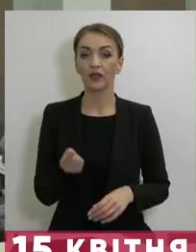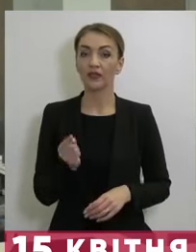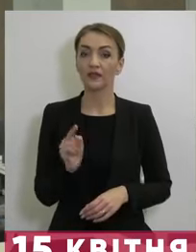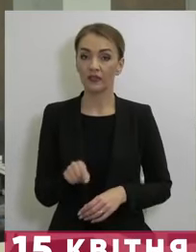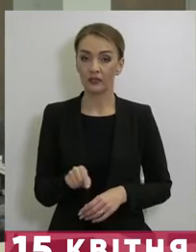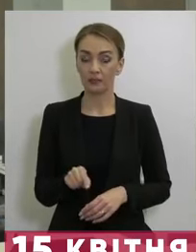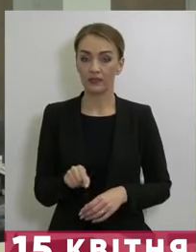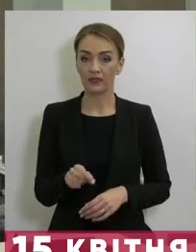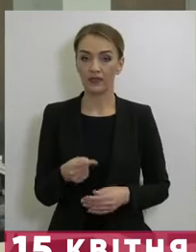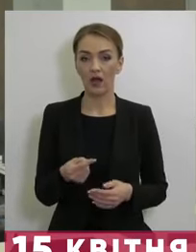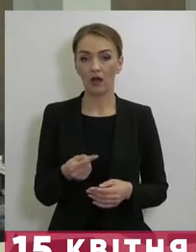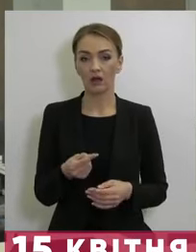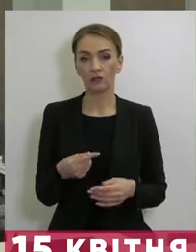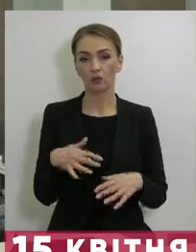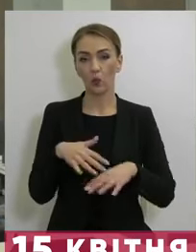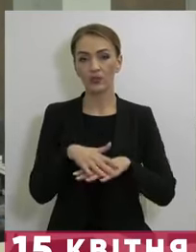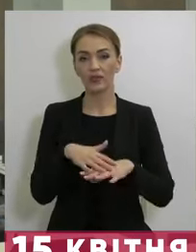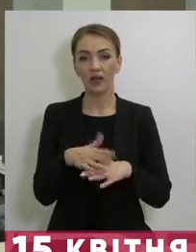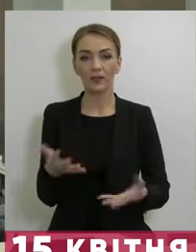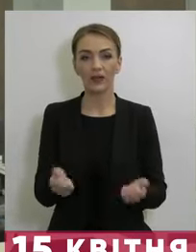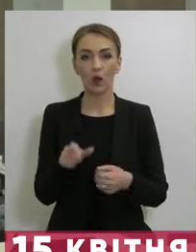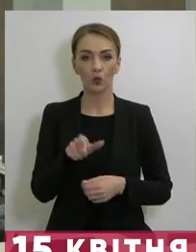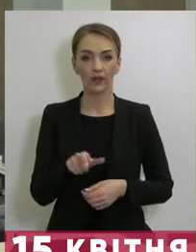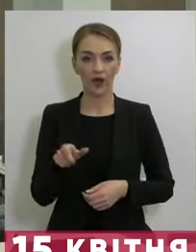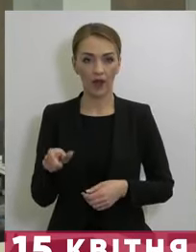Втім, за оцінками рятувальників,